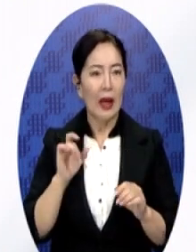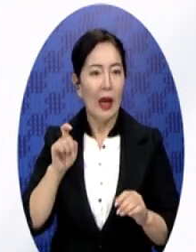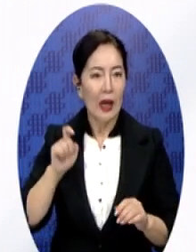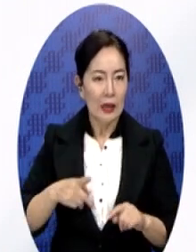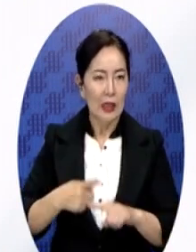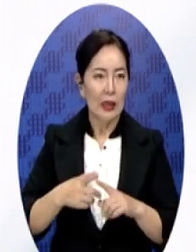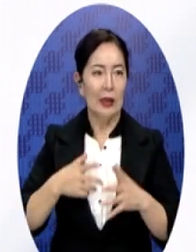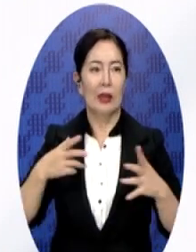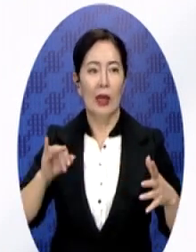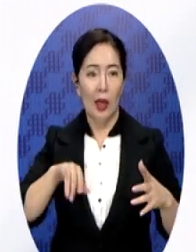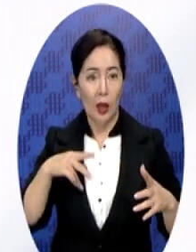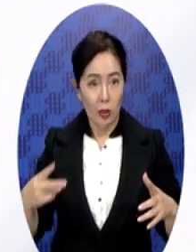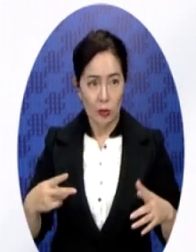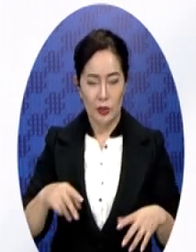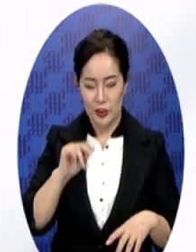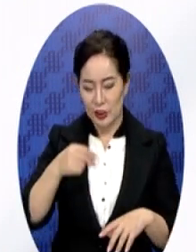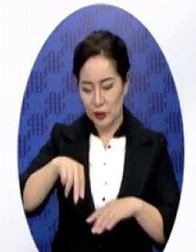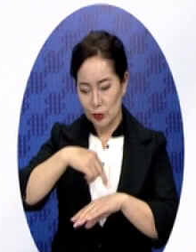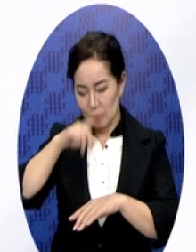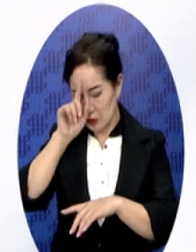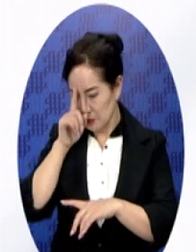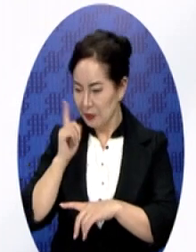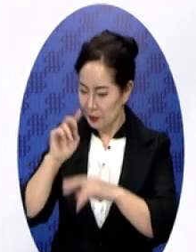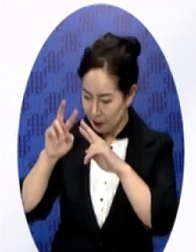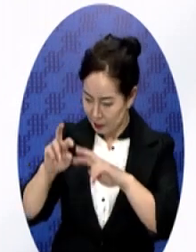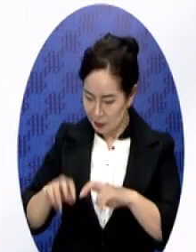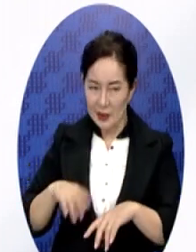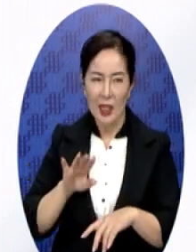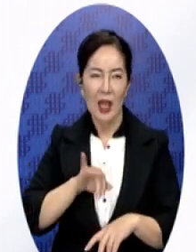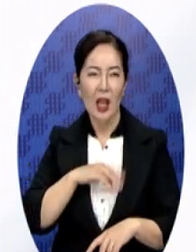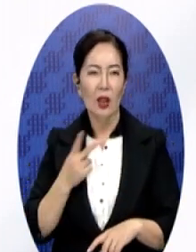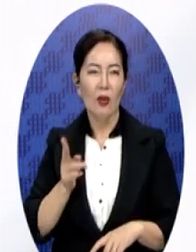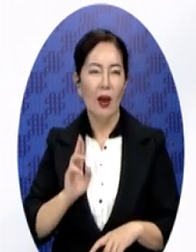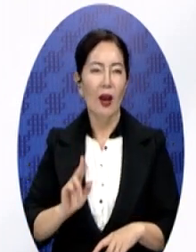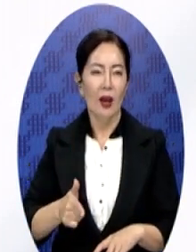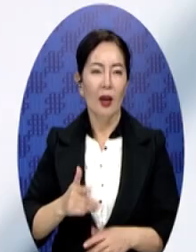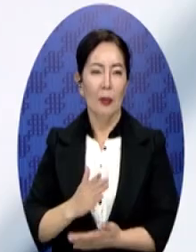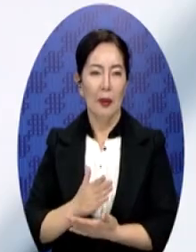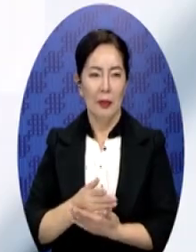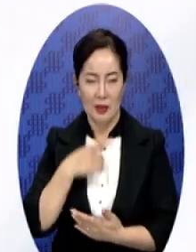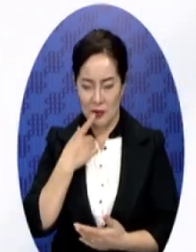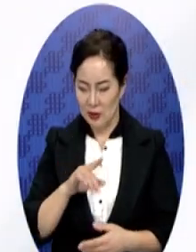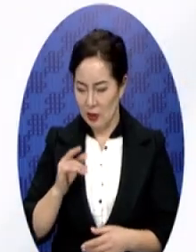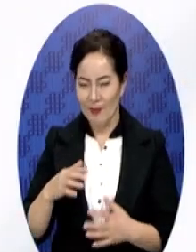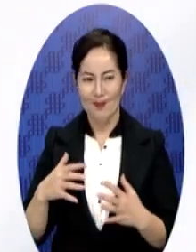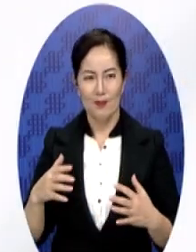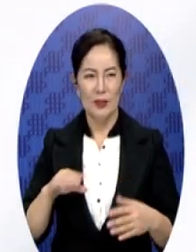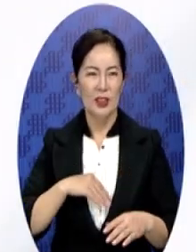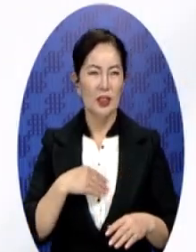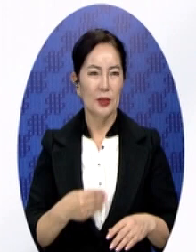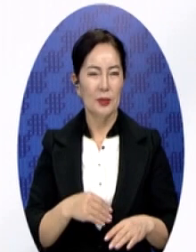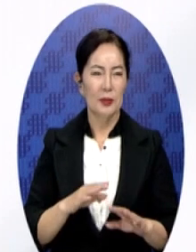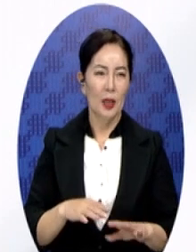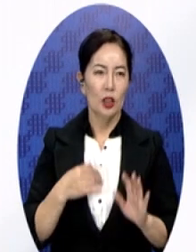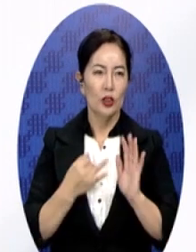Тухайлбал Чингэлтэй дүүргийн эрүүл мэндийн төвд хяналтанд орсон эхчүүдийн 30-40% нь илүүдэлжинтэй байгааг эмчнэр хэлж байгаа. Жингэхтэй эхчүүд жирэмсний хугацаанд